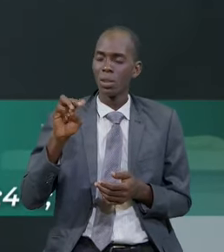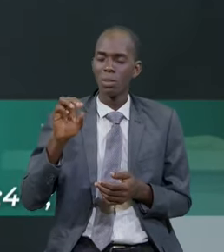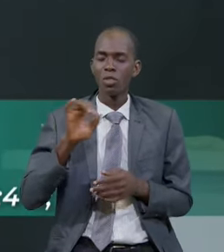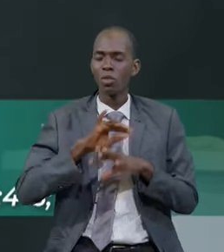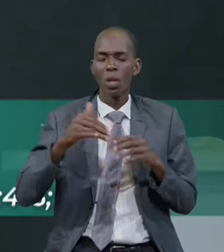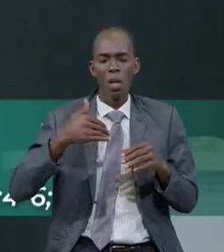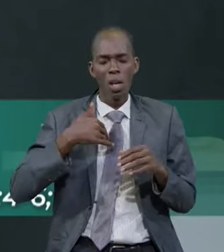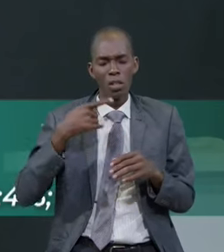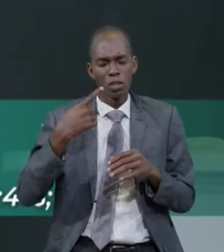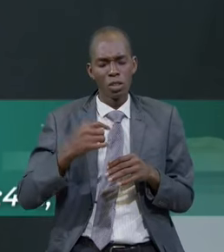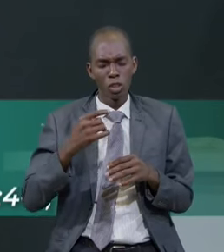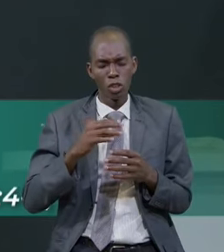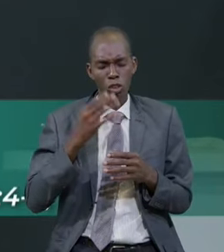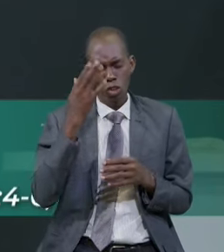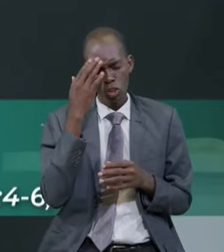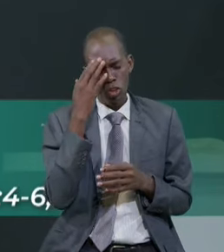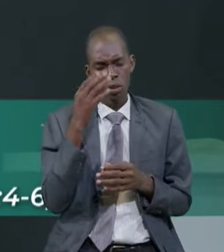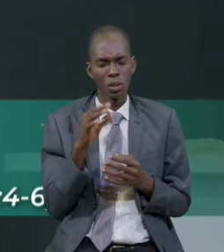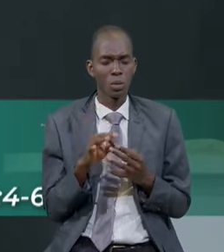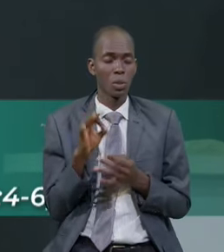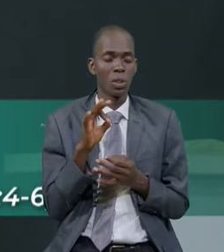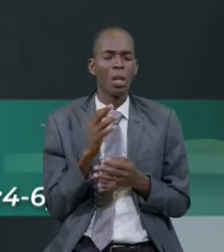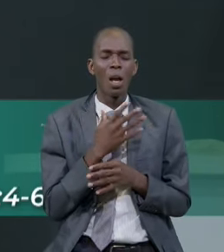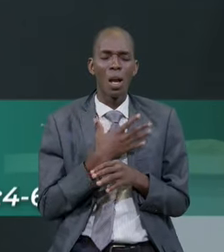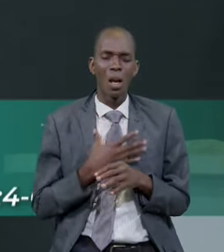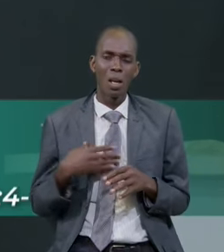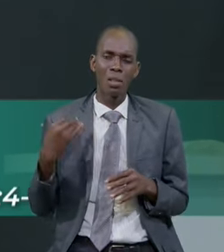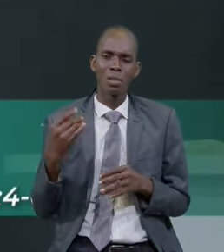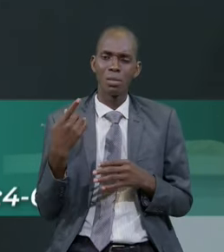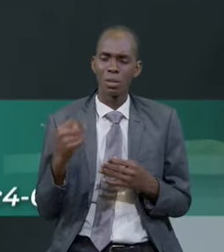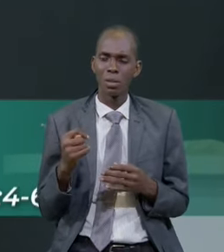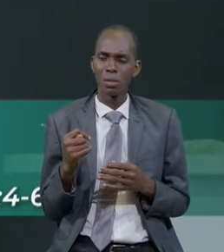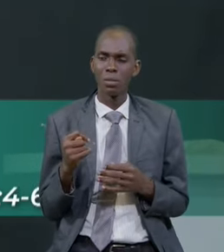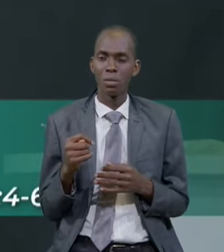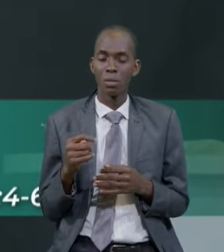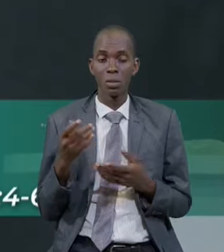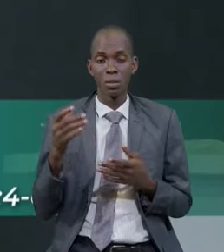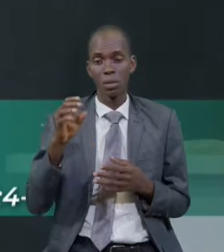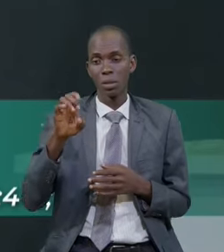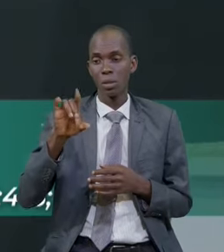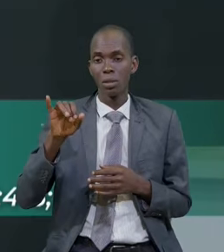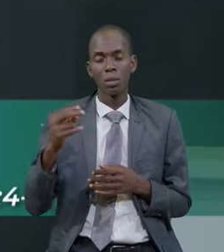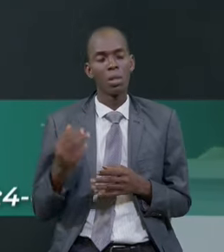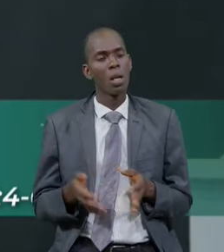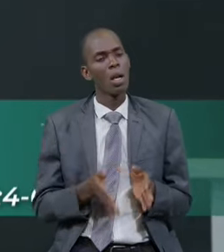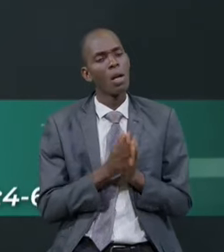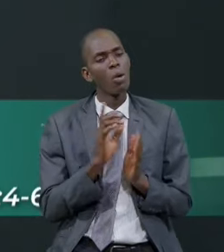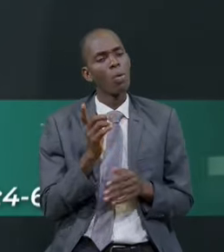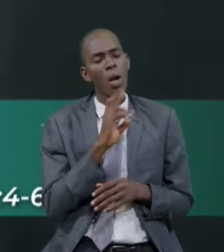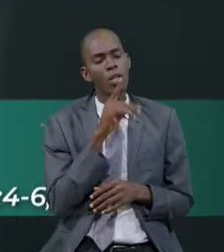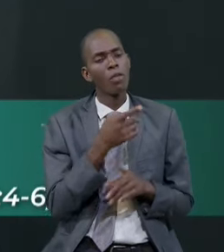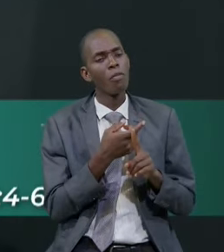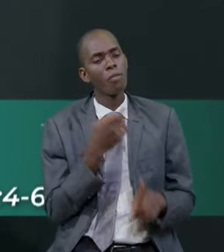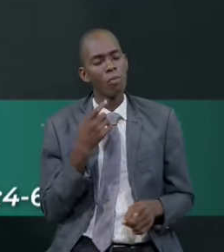Quand il a vu Géasi, il a dit, d'où viens-tu? Il dit, ton serviteur n'est allé nulle part. Et Élisée a dit